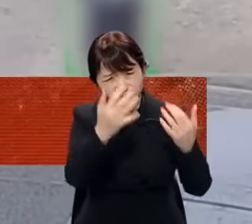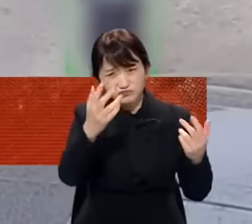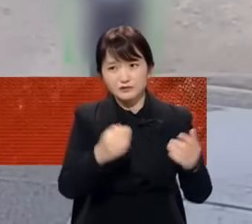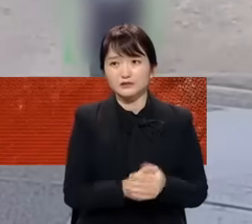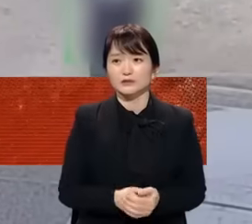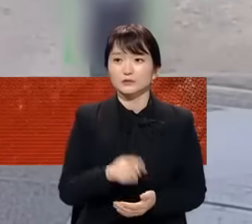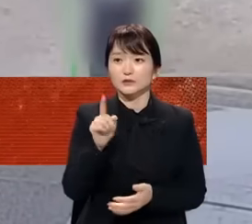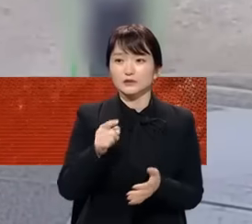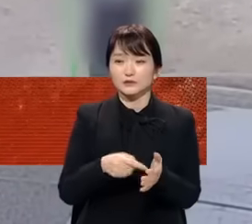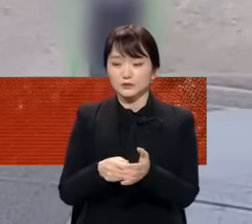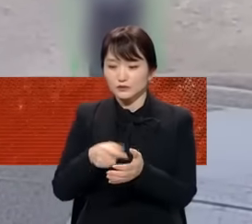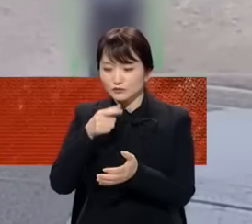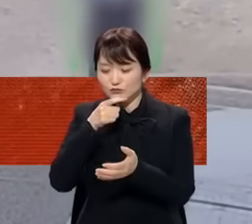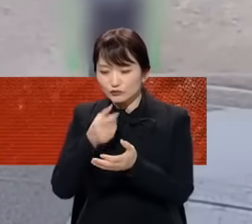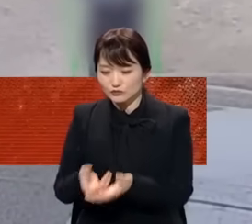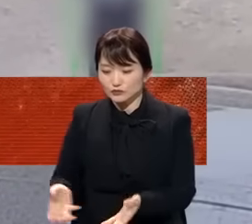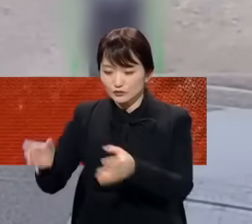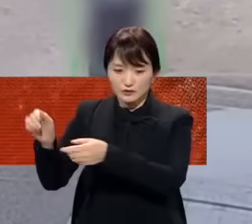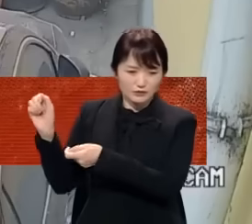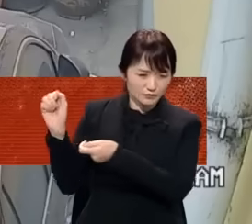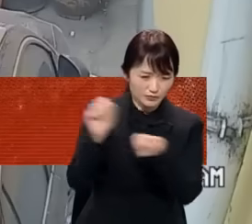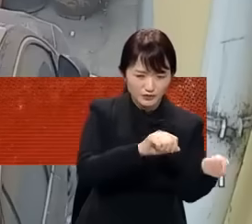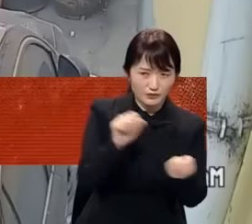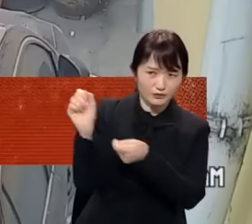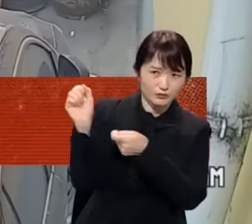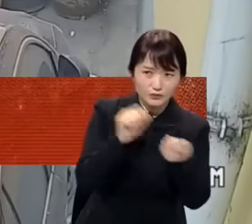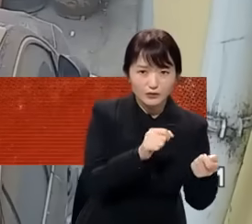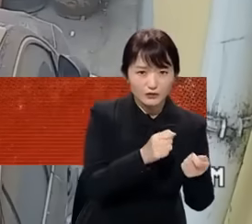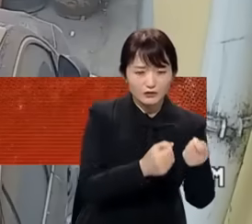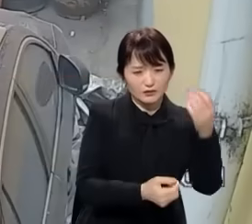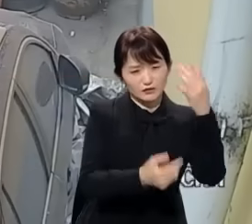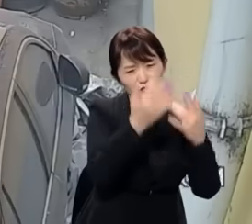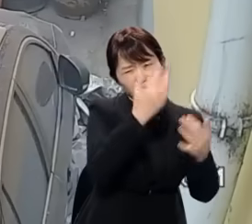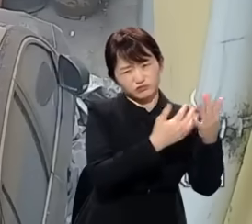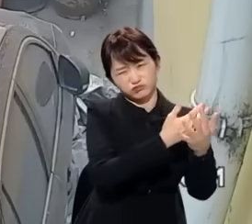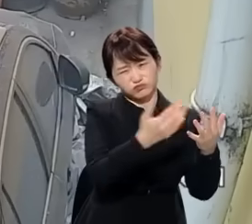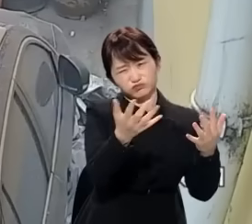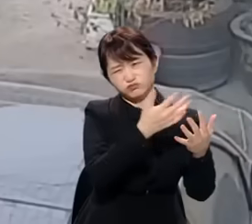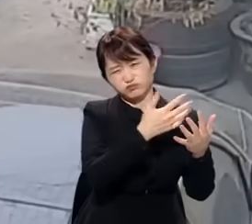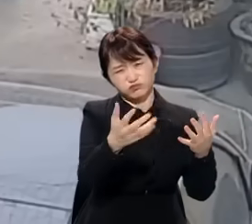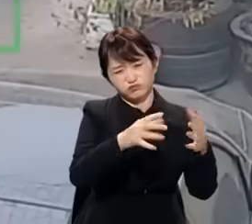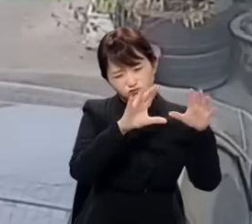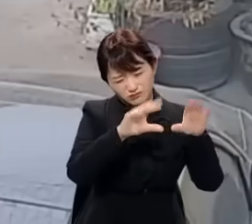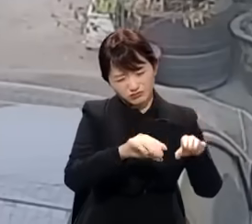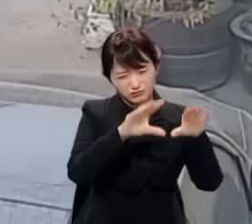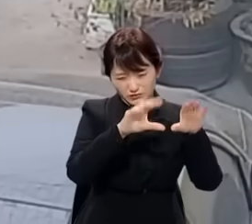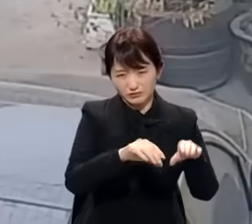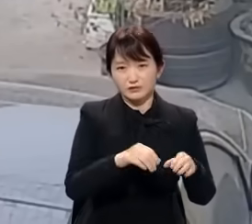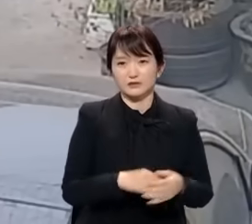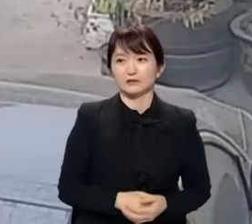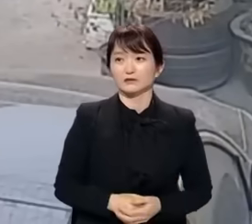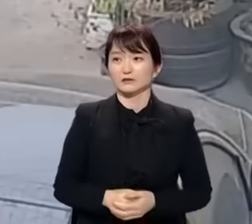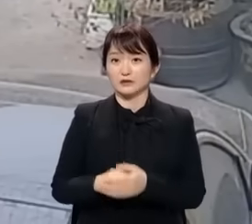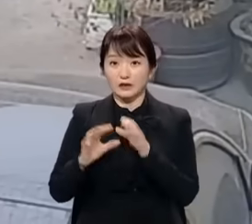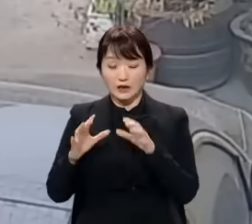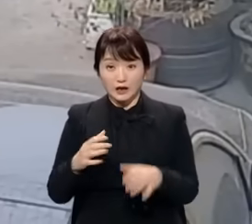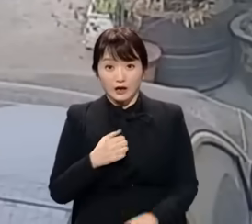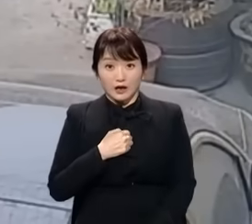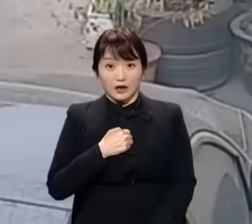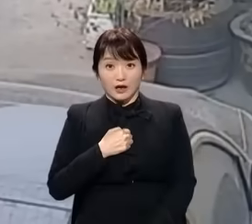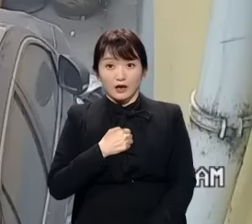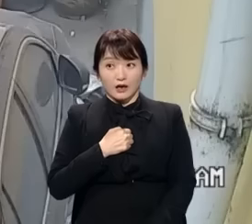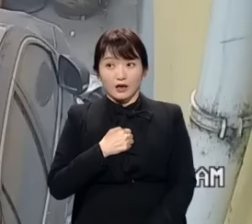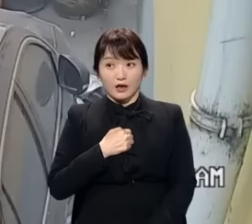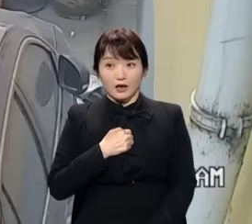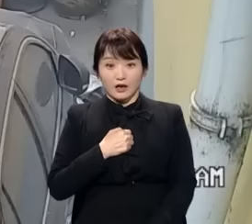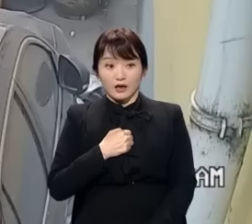일단 급한 대로 양동이에 물을 담아서 뿌려봤지만 이미 불길이 번질 대로 번진 탓에 쉽게 잡히질 않았습니다. 아이도 놀랐는지 슬쩍 와서 그